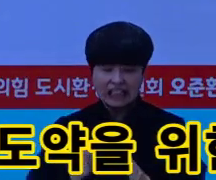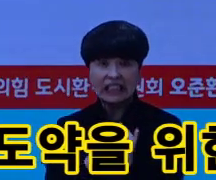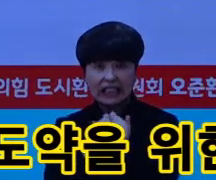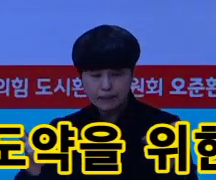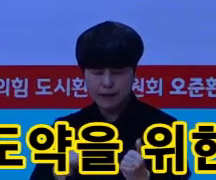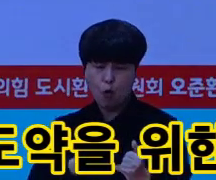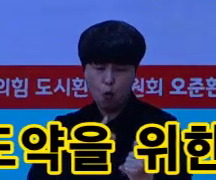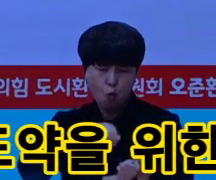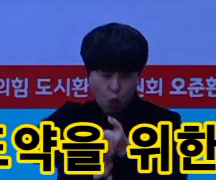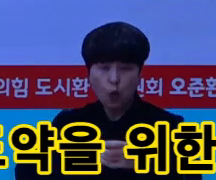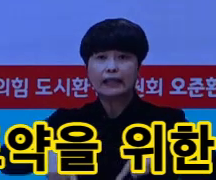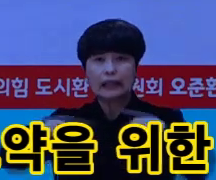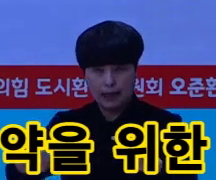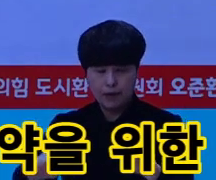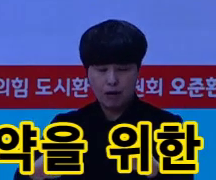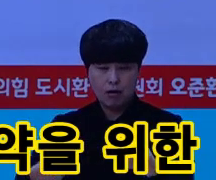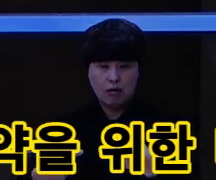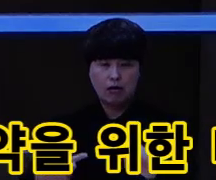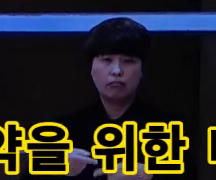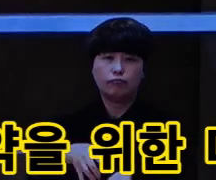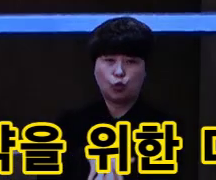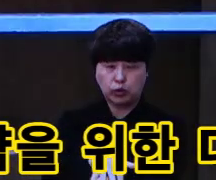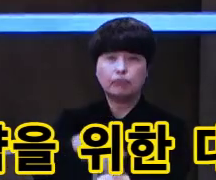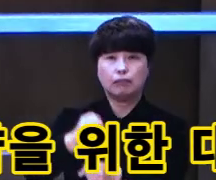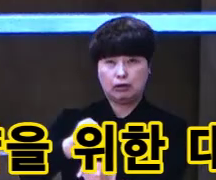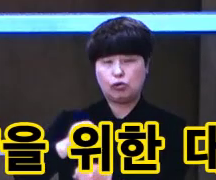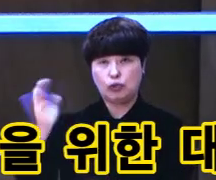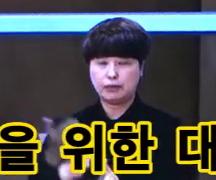있는 협의체를 구성하여 운영해 주시기 바랍니다.